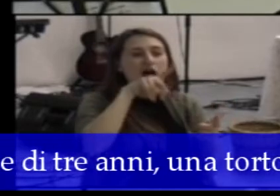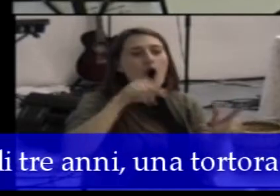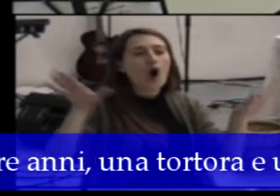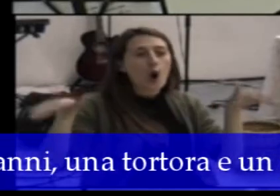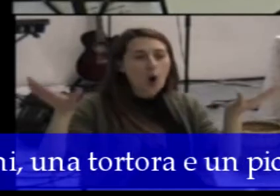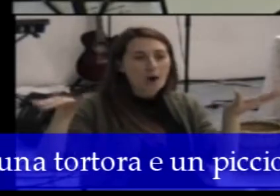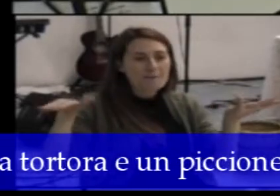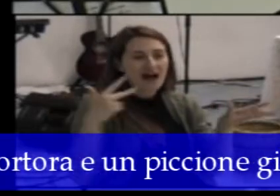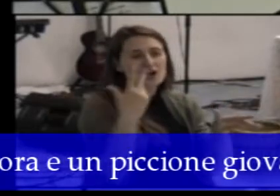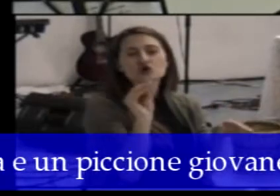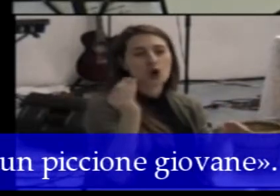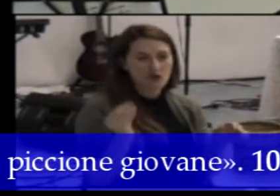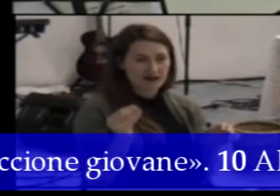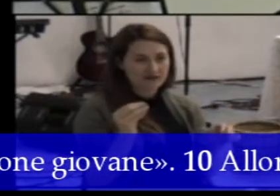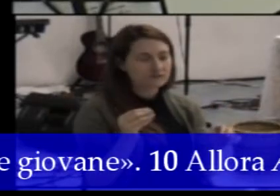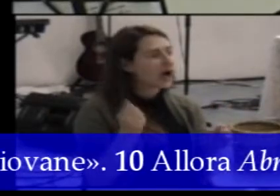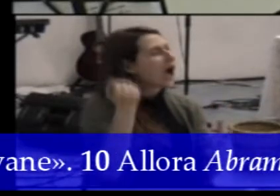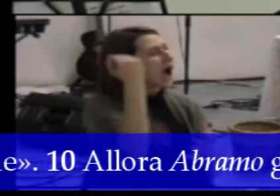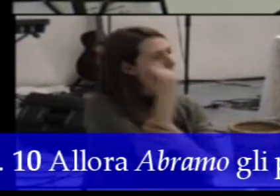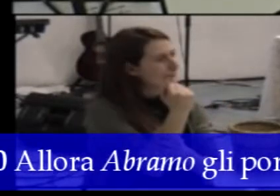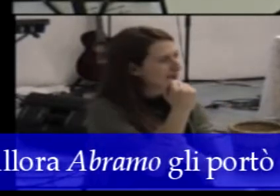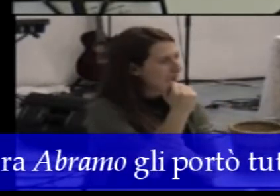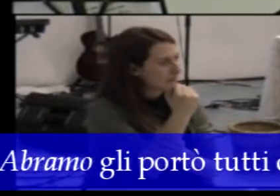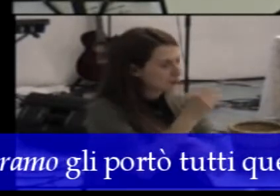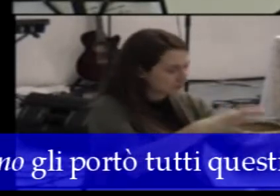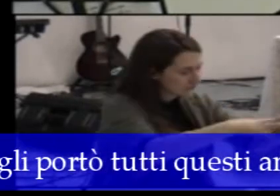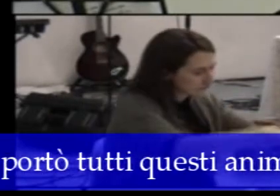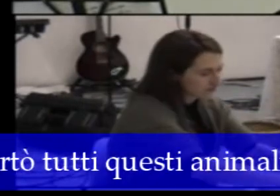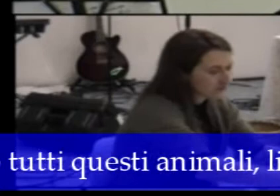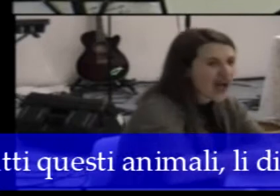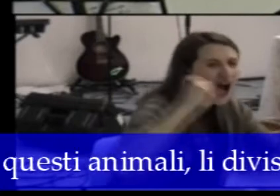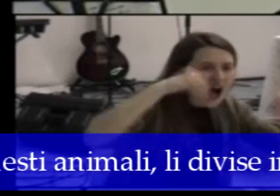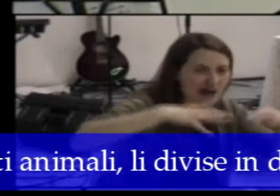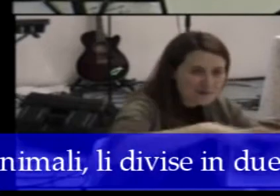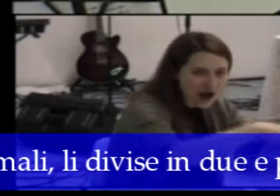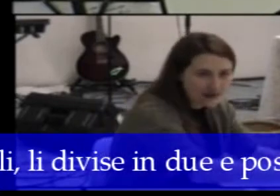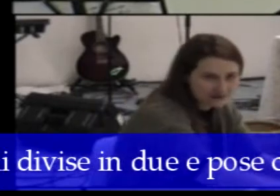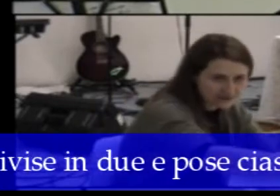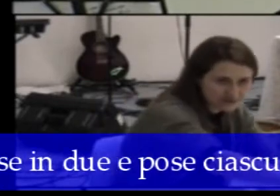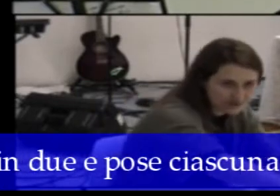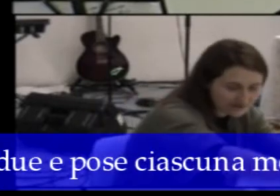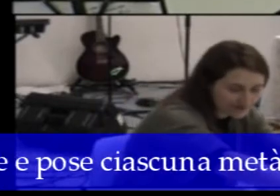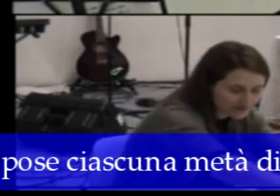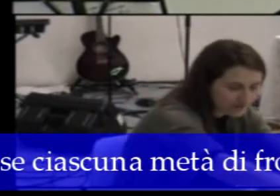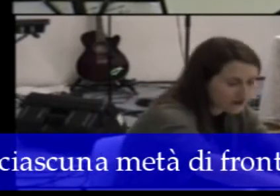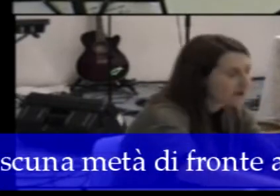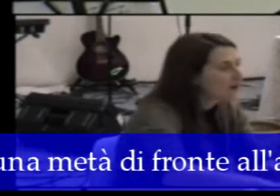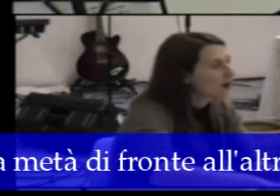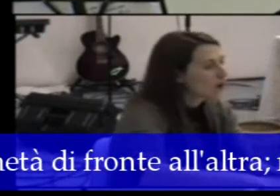portò tutti questi animali, li divise in due e pose ciascuna metà di fronte all'altra, ma non divise gli